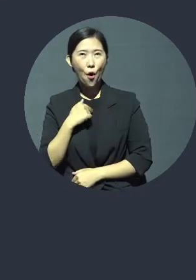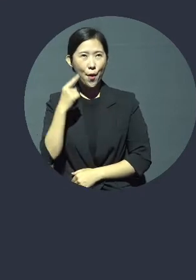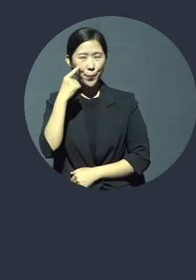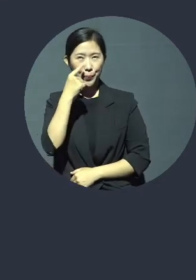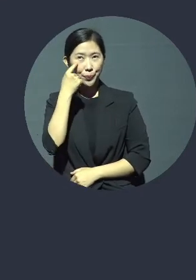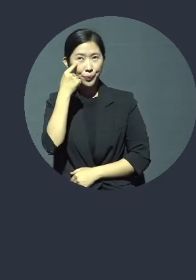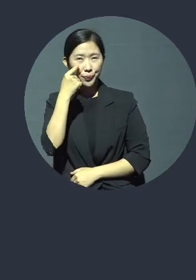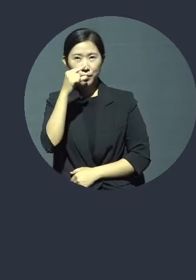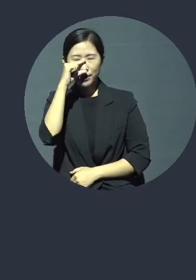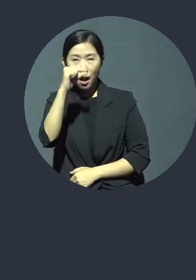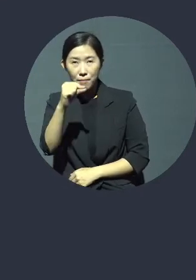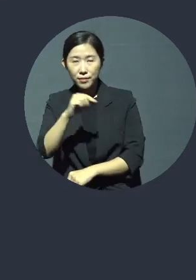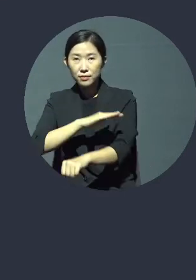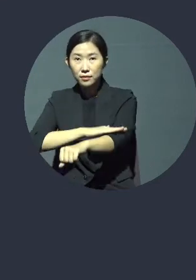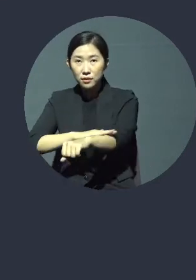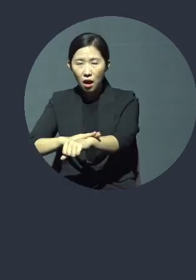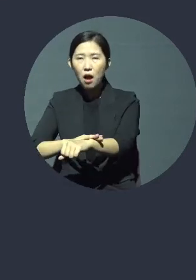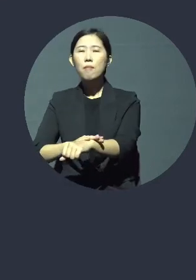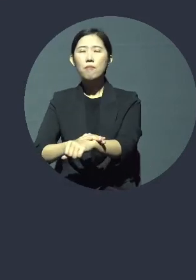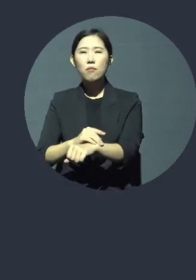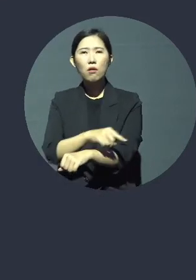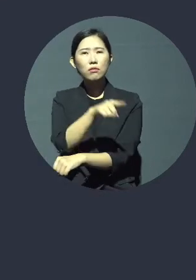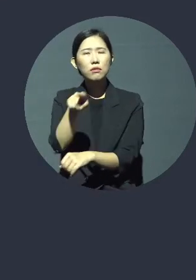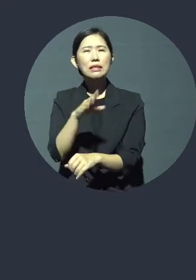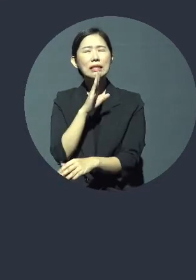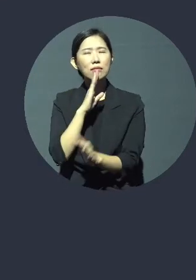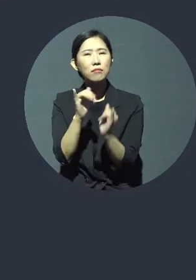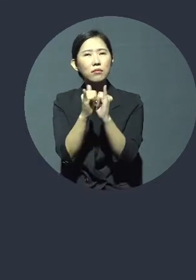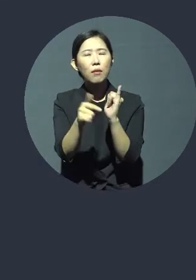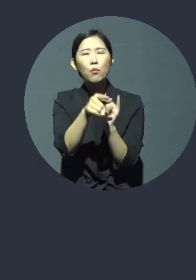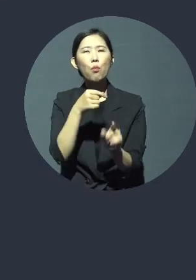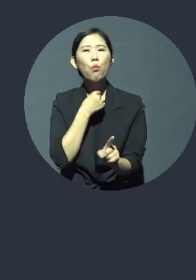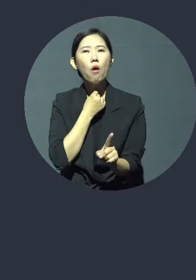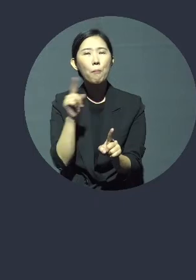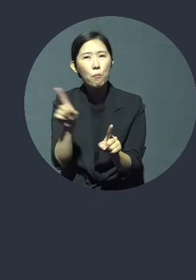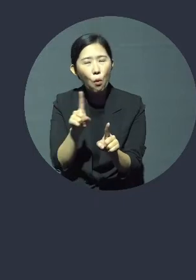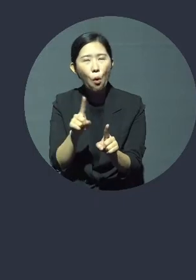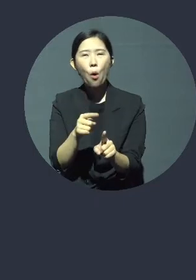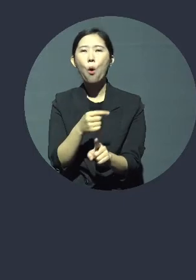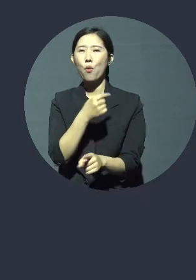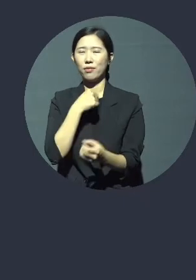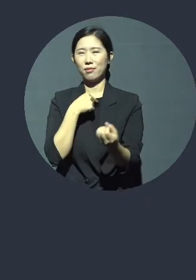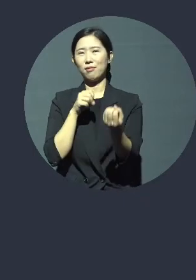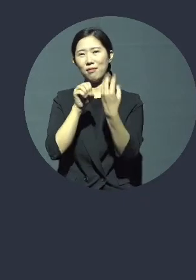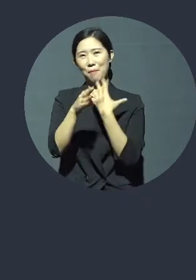고객의 진정한 목소리를 찾아낼 수가 있습니다. 이러한 목소리를 찾아서